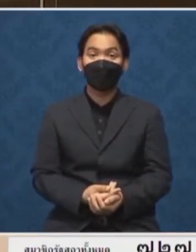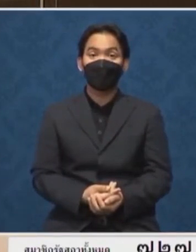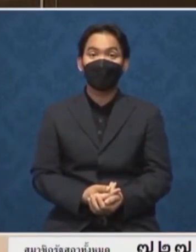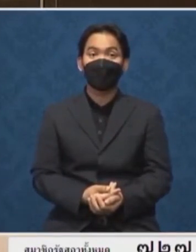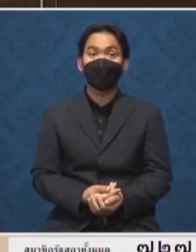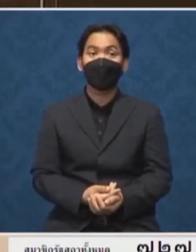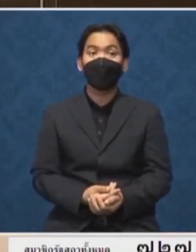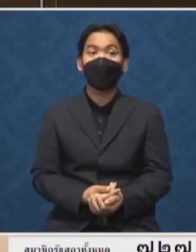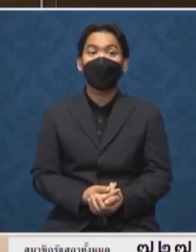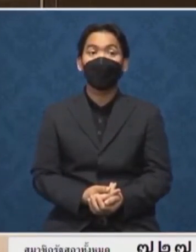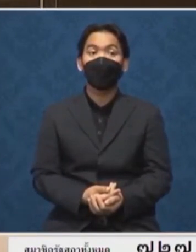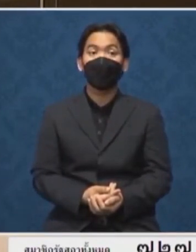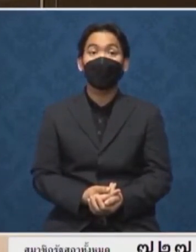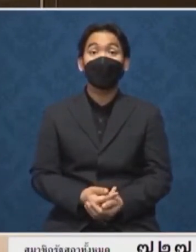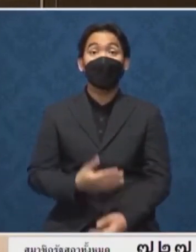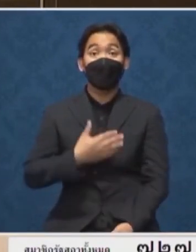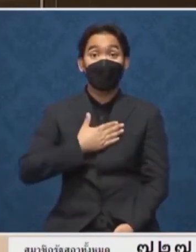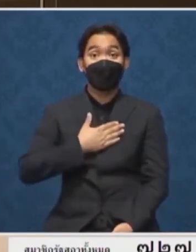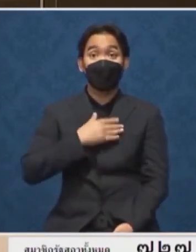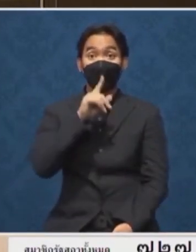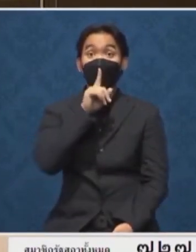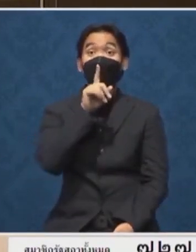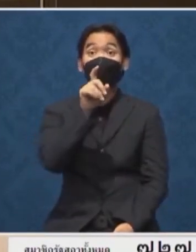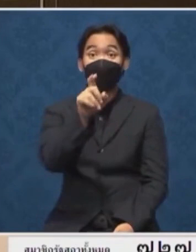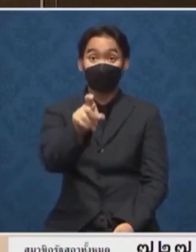ผมก็จะถามมตินะครับ